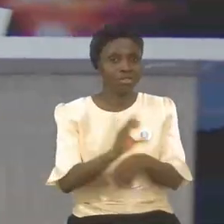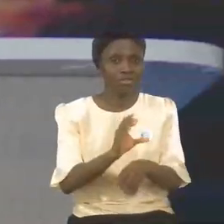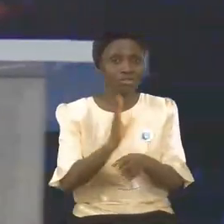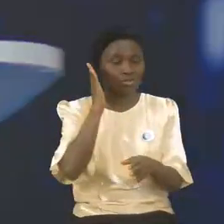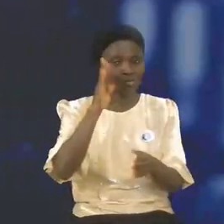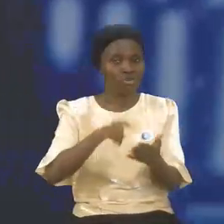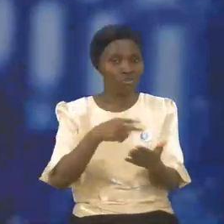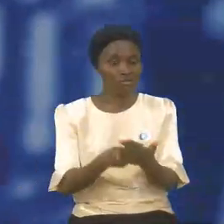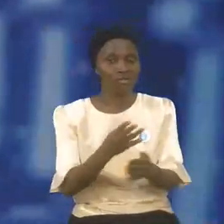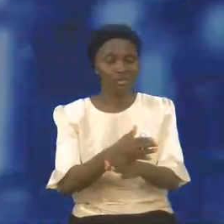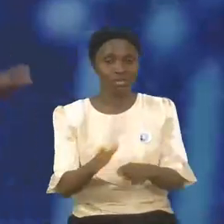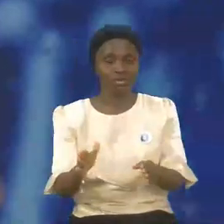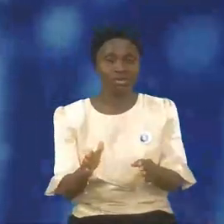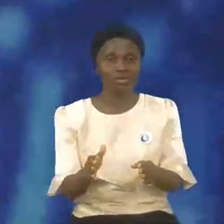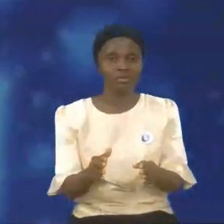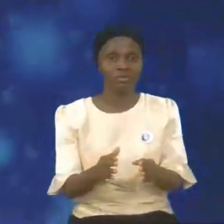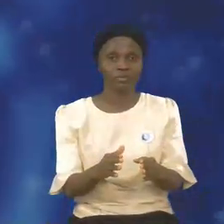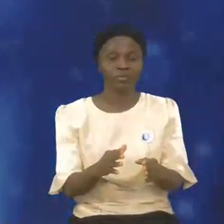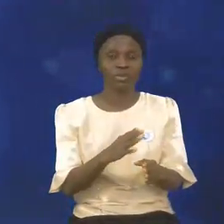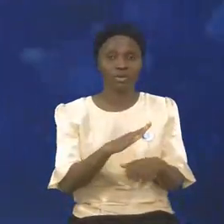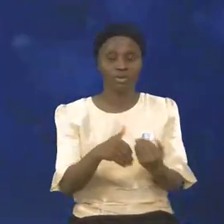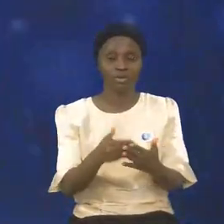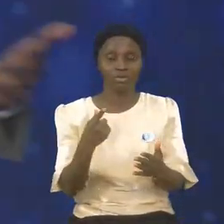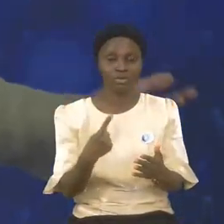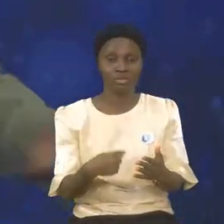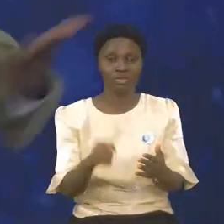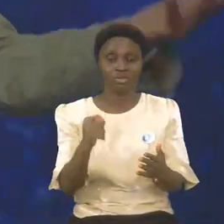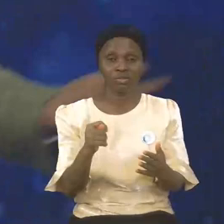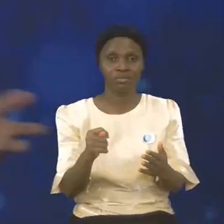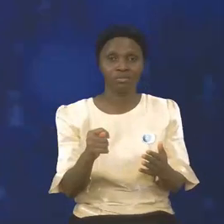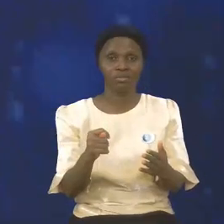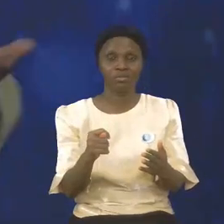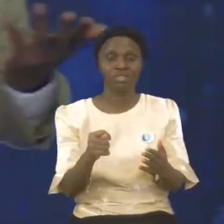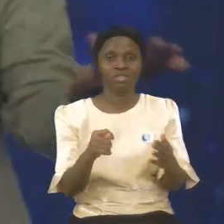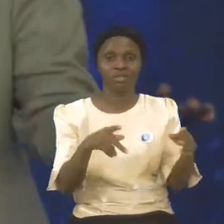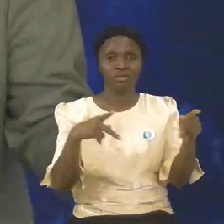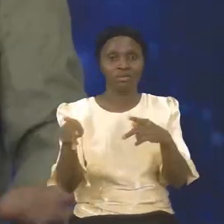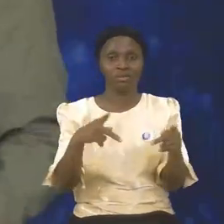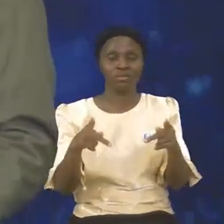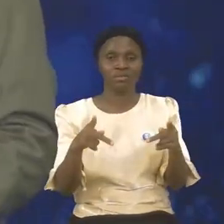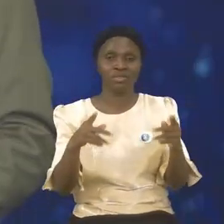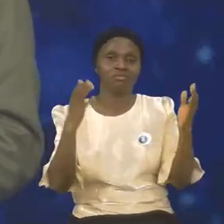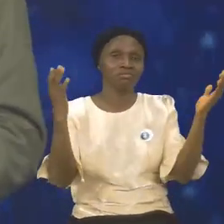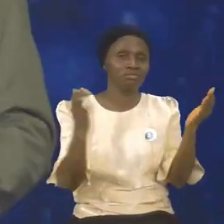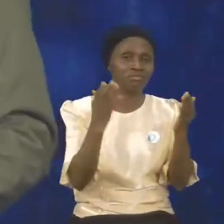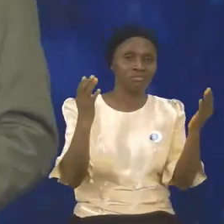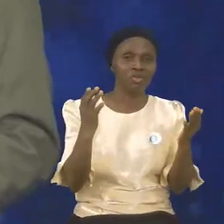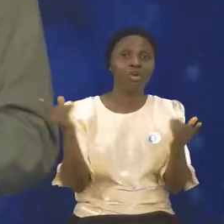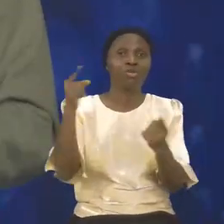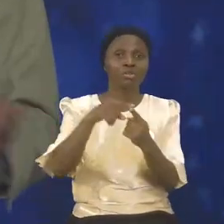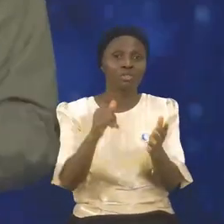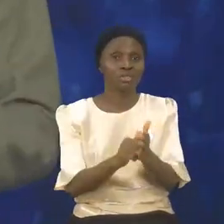à la souffrance à venir l'église va rétrograder le rat des cérémonies et la